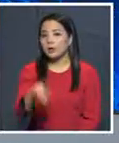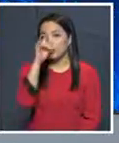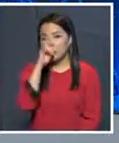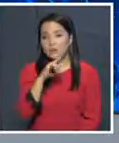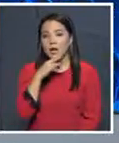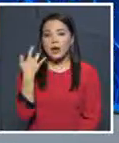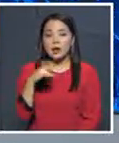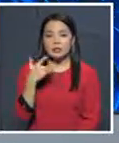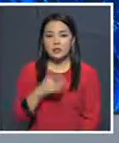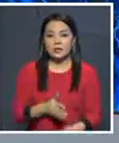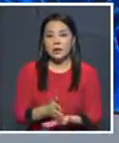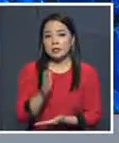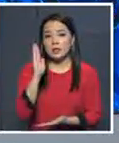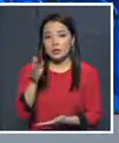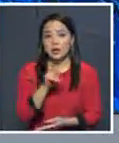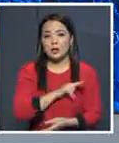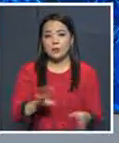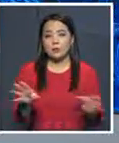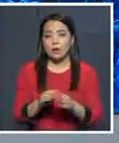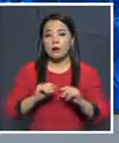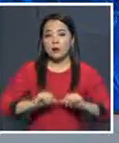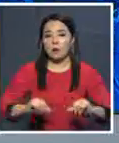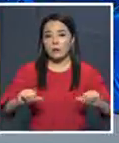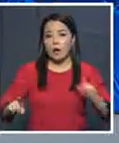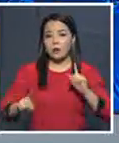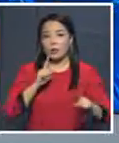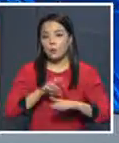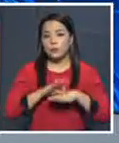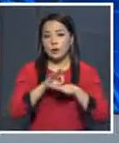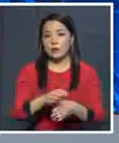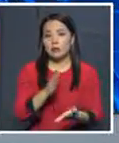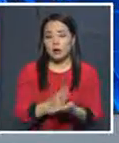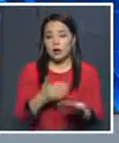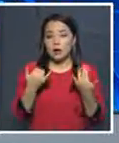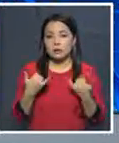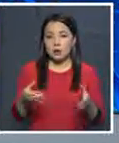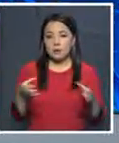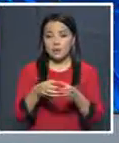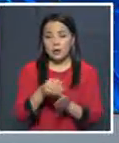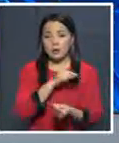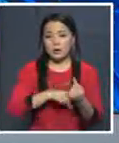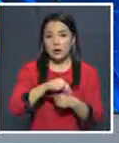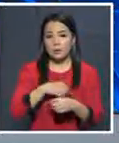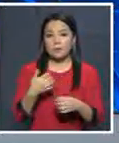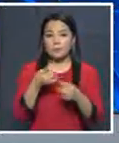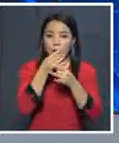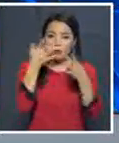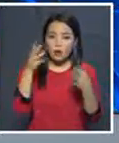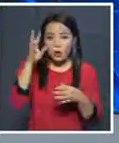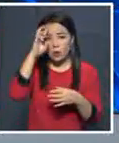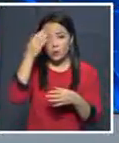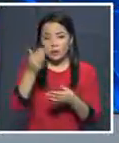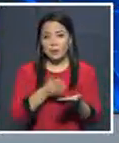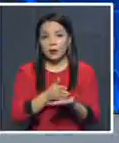Қазақстан АҚШ кең стратегиялық әріптестік комиссиясының кезекті отырысы өтті. Тараптар үкімет аралық деңгейде, кәсіпкерлер арасында және мәдени-гуманитарлық